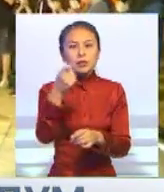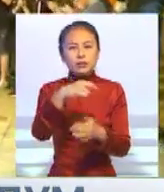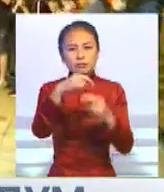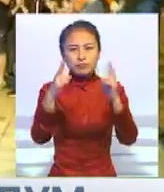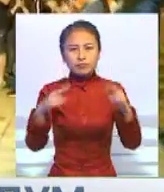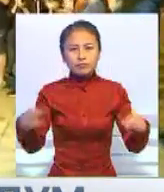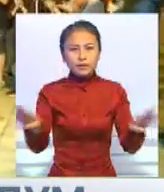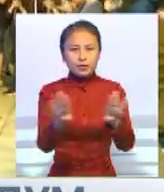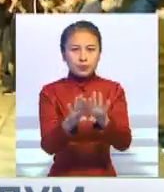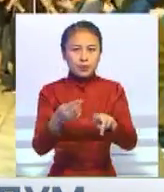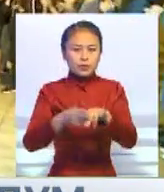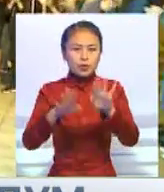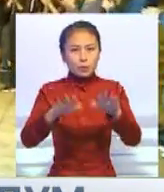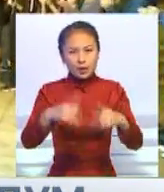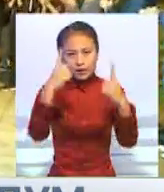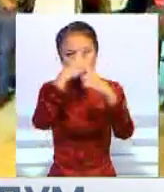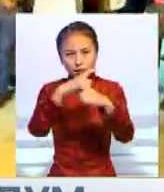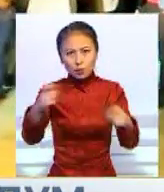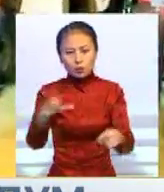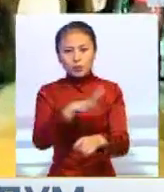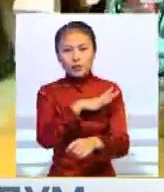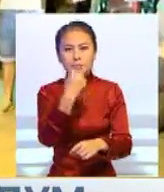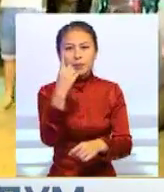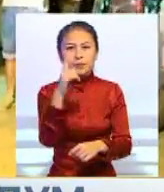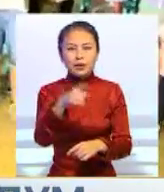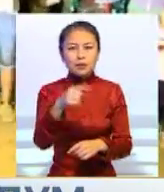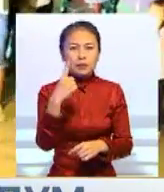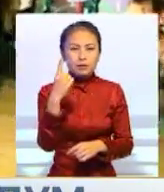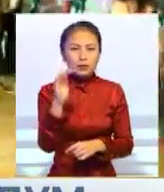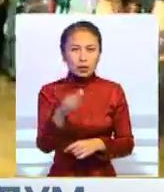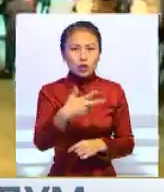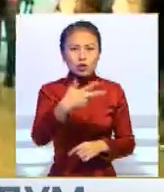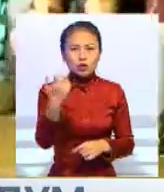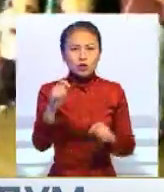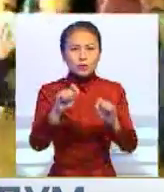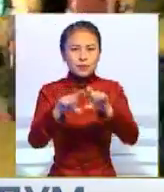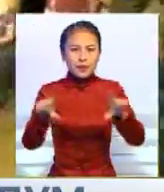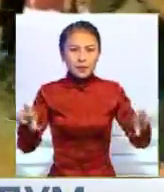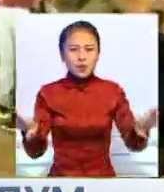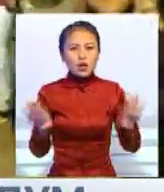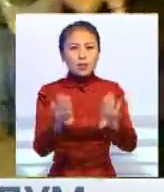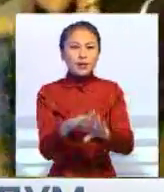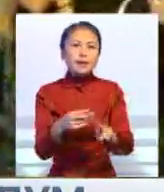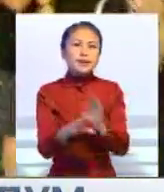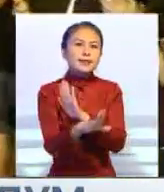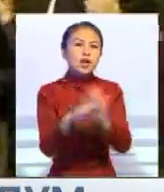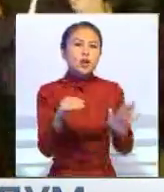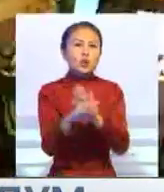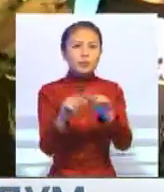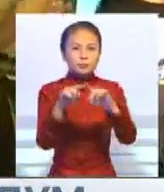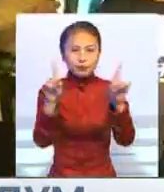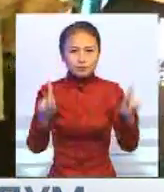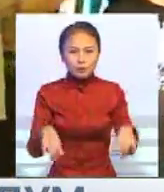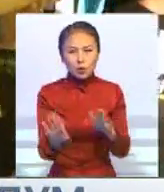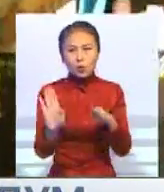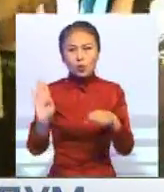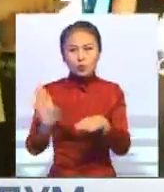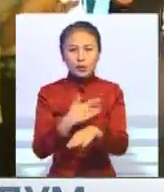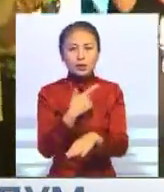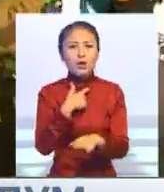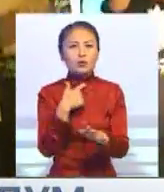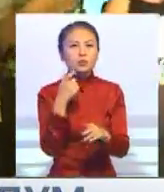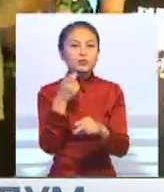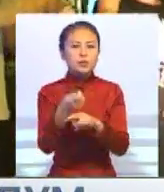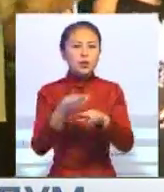жауып жатыр. Рейтер ақпарат агенттігінің дерегі бойынша 1300 мектеп жабылған. Сонымен қатар билік сайлау бюллетендерін алып тастап, дауыс